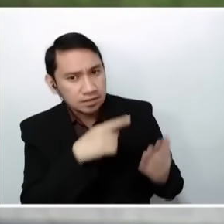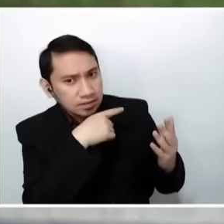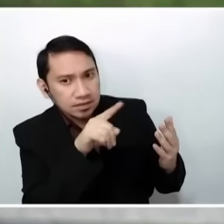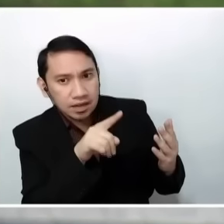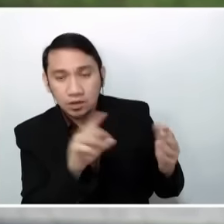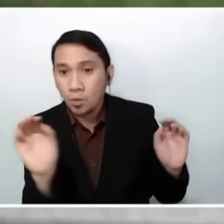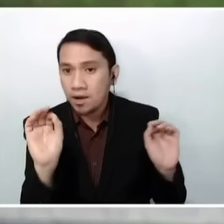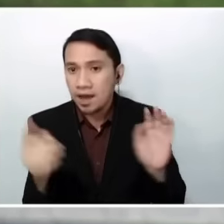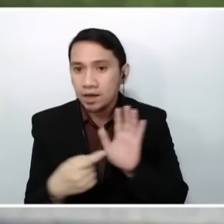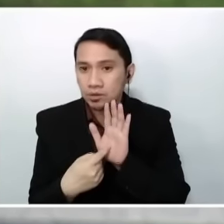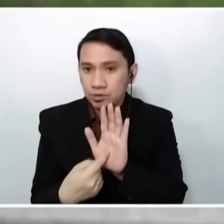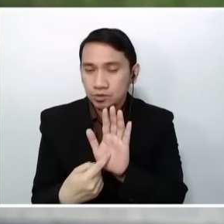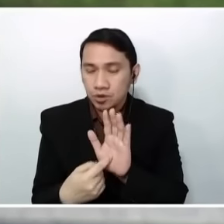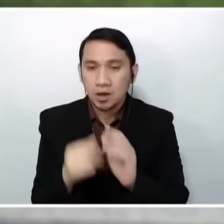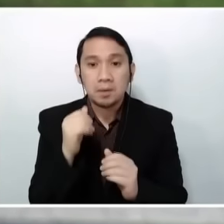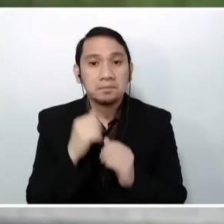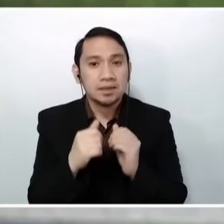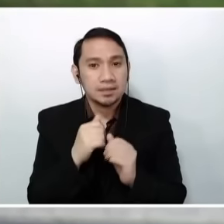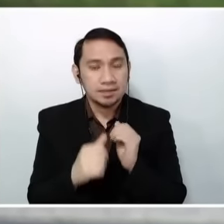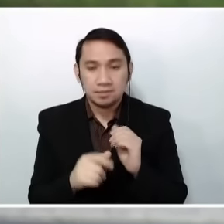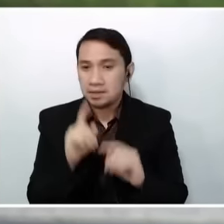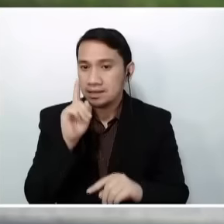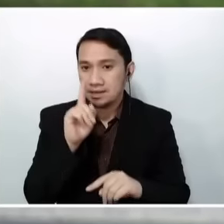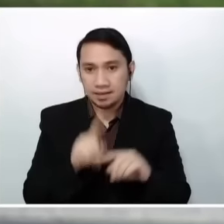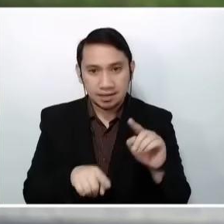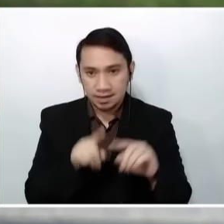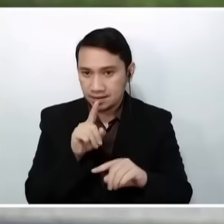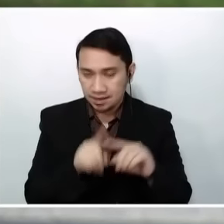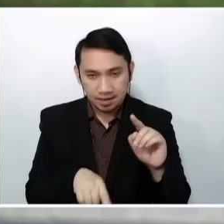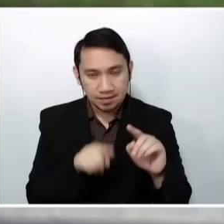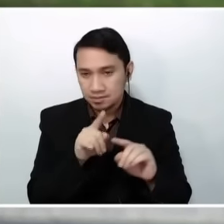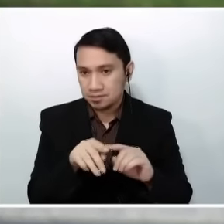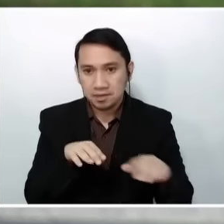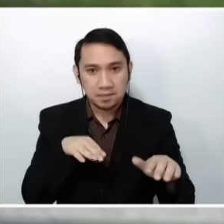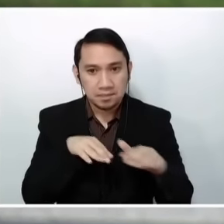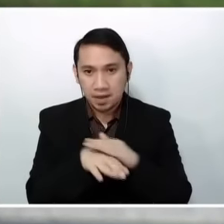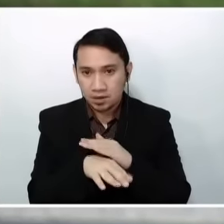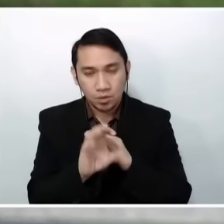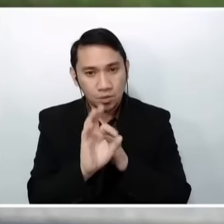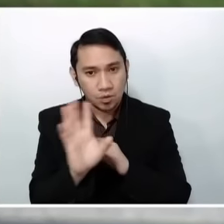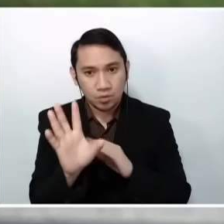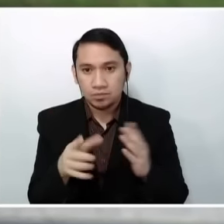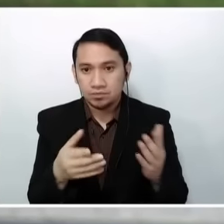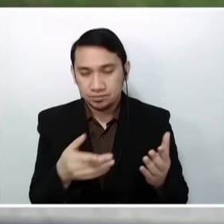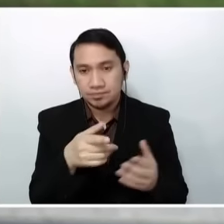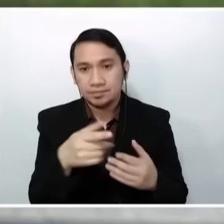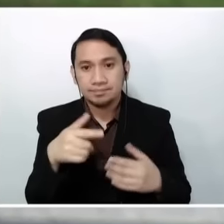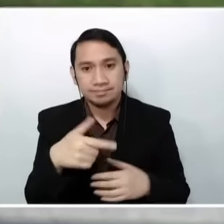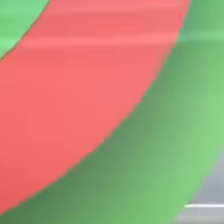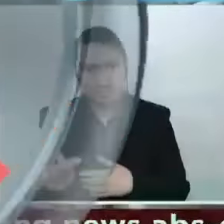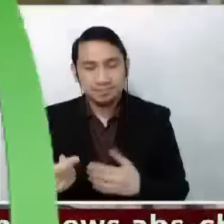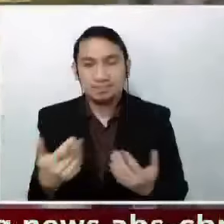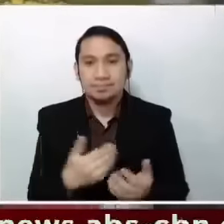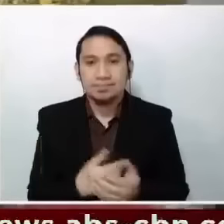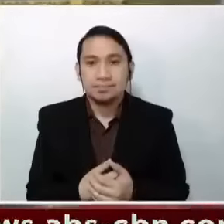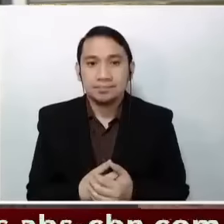posibleng hindi na palalabasin o papapasukin ang mga biyahero. Nagpapatrol, Doris Bigornia.